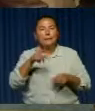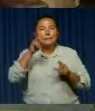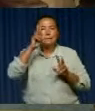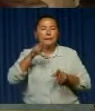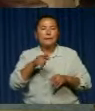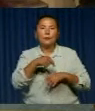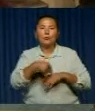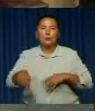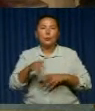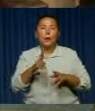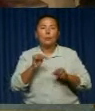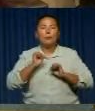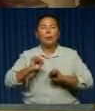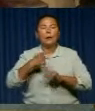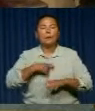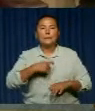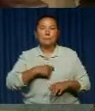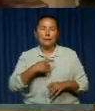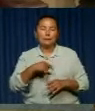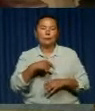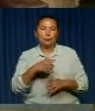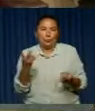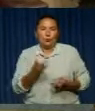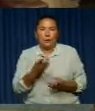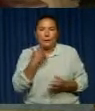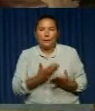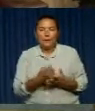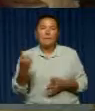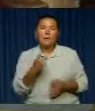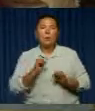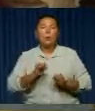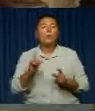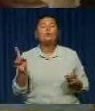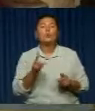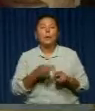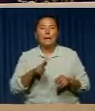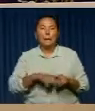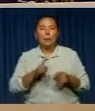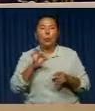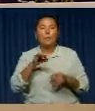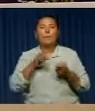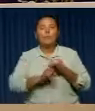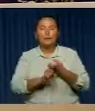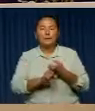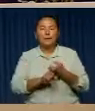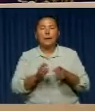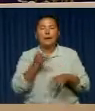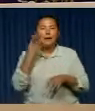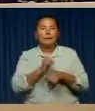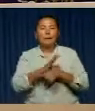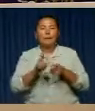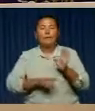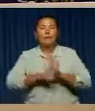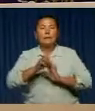жағдайда өзін қалай қорғау керек дейді. Ең бірінші қорғайтын нәрсе осы жалпы осы пандемия басталғалы айтып келе